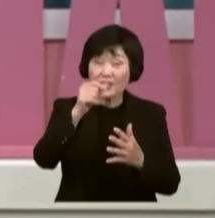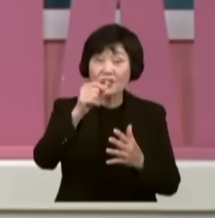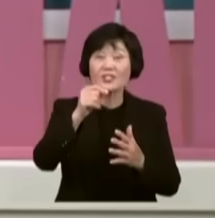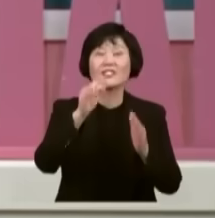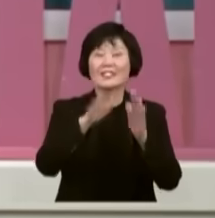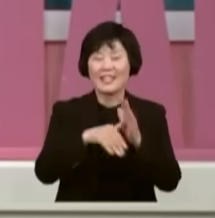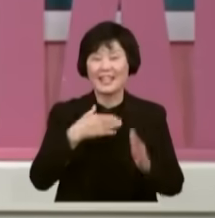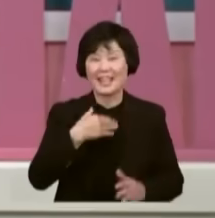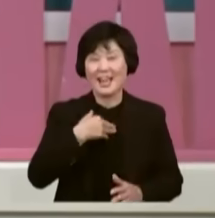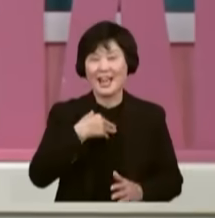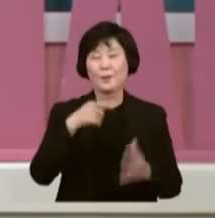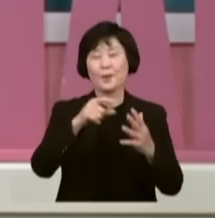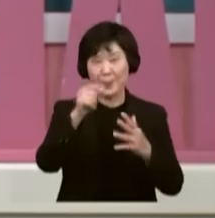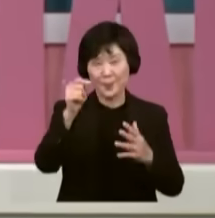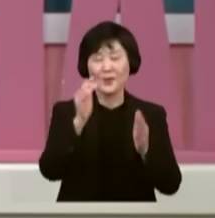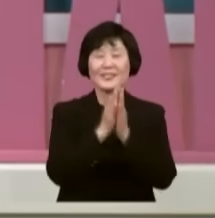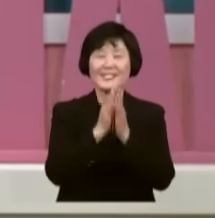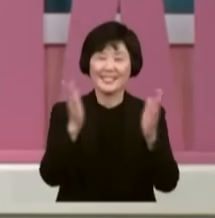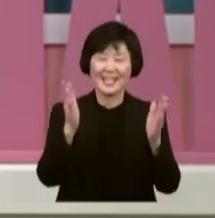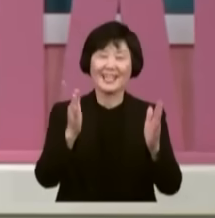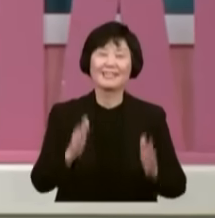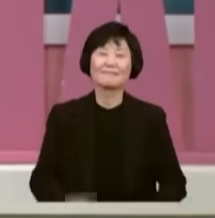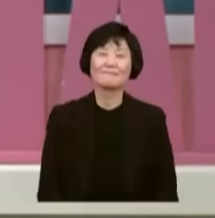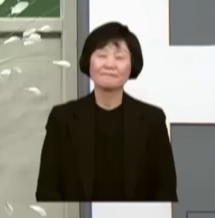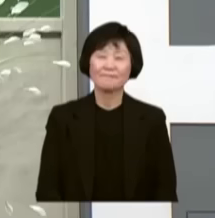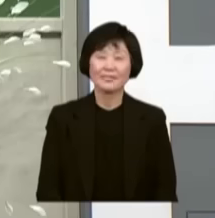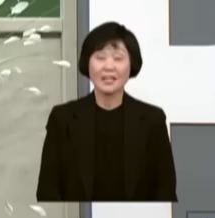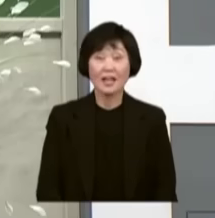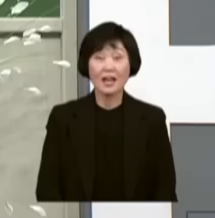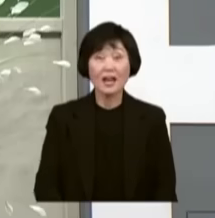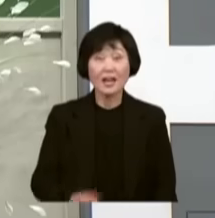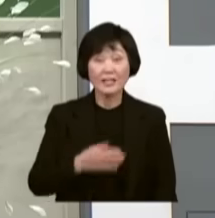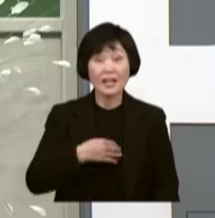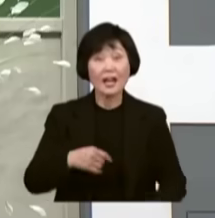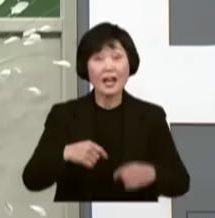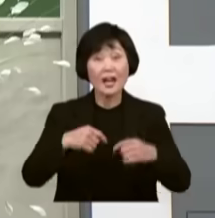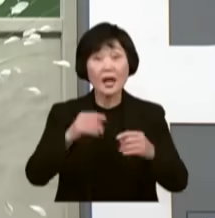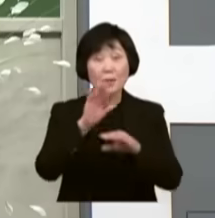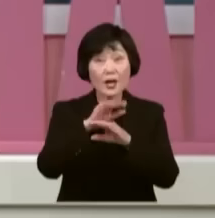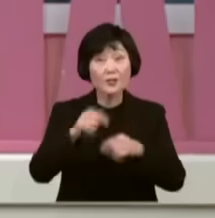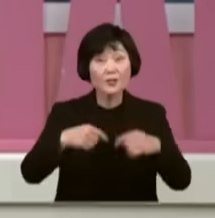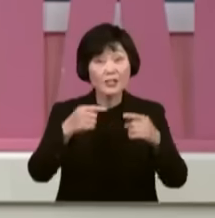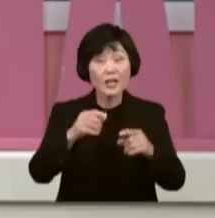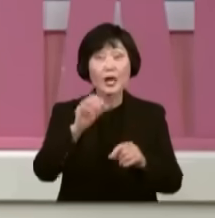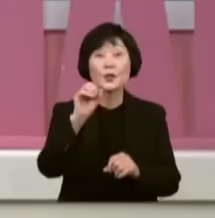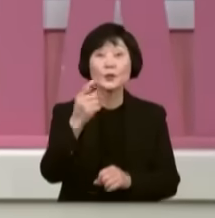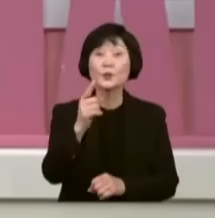코미디언 일기생으로 스타트를 시작을 제가 했죠. 예. 동기는 동기는 이제 이미